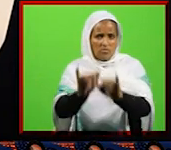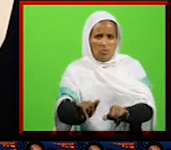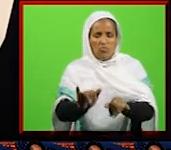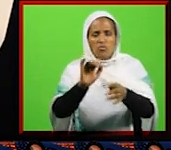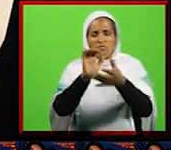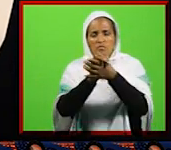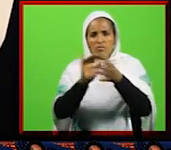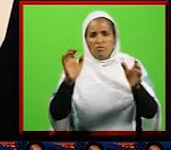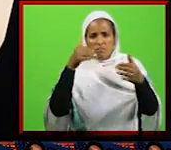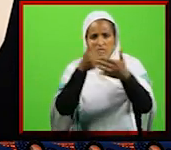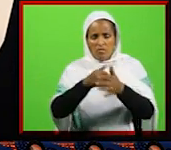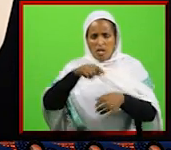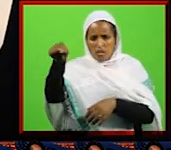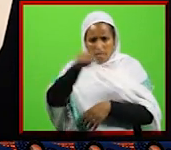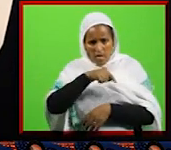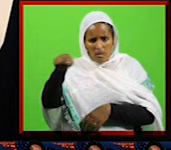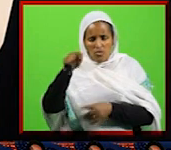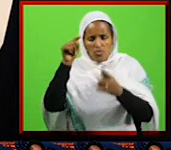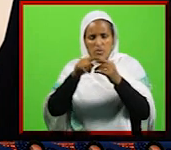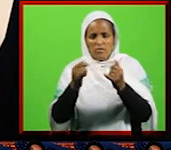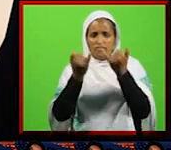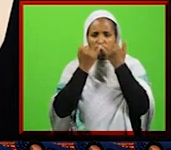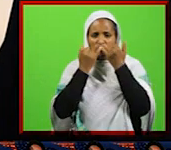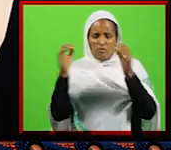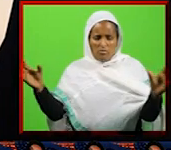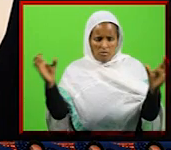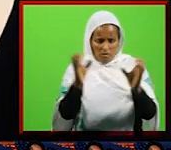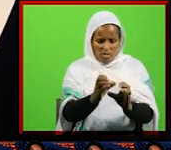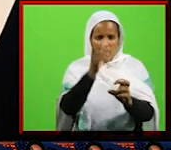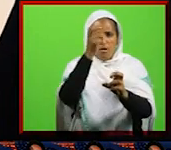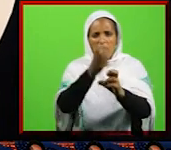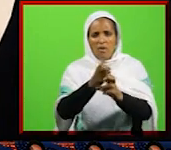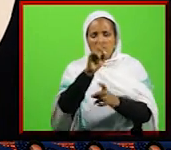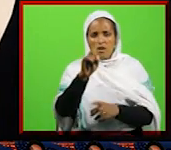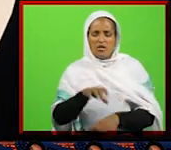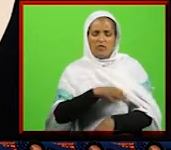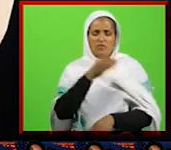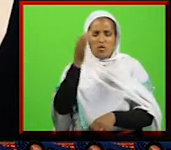አስቸግረውና እና እየተመላለስን ወደ